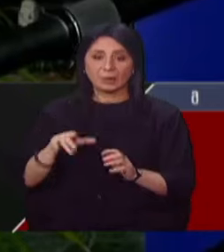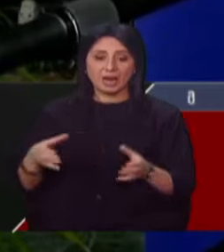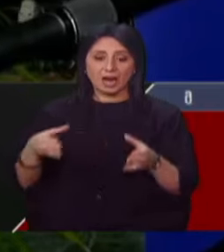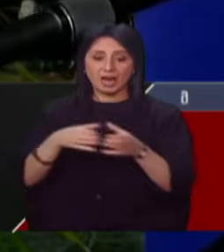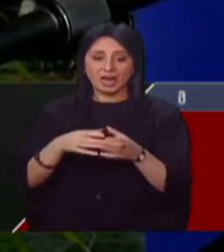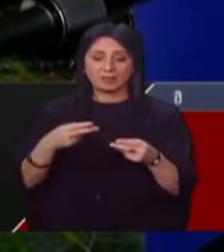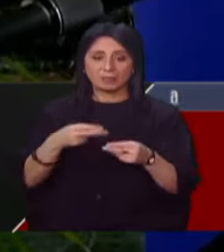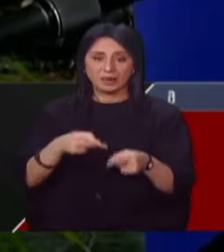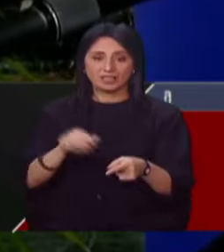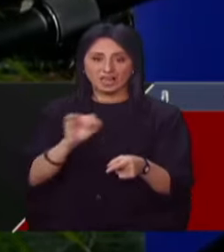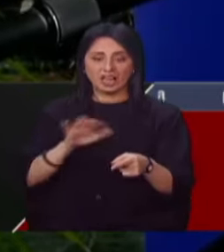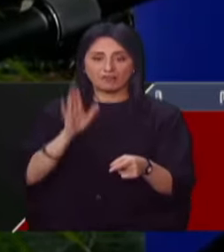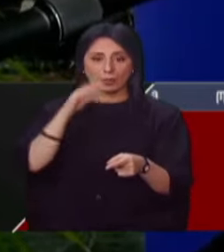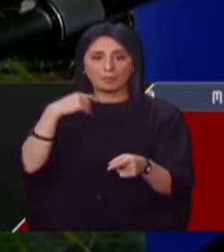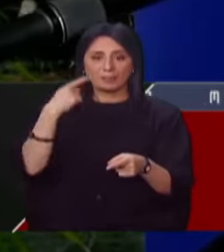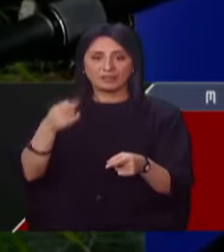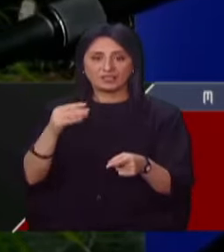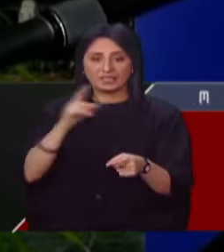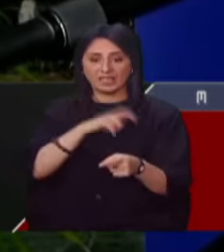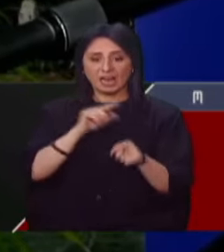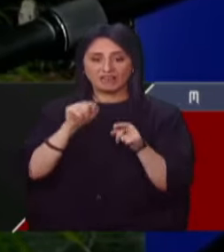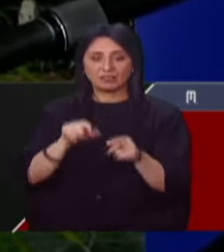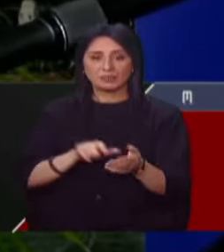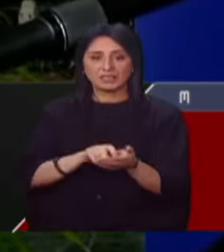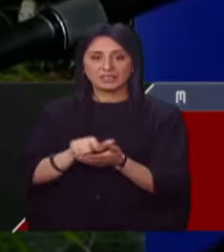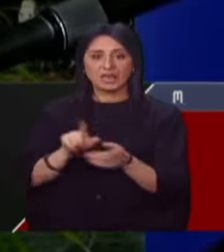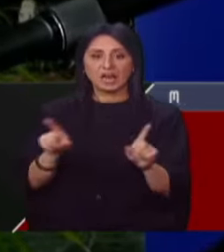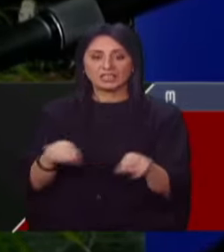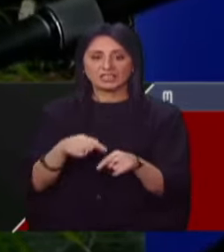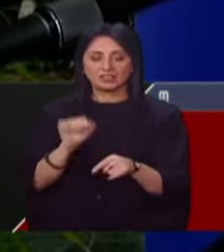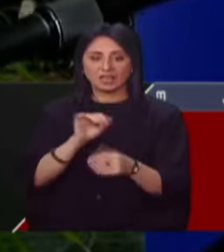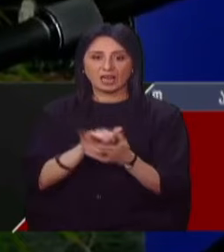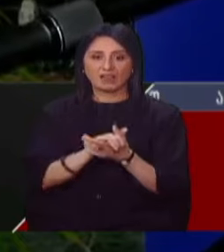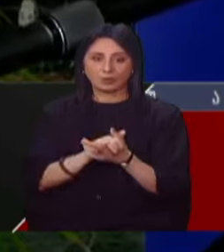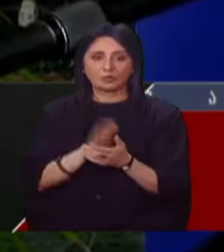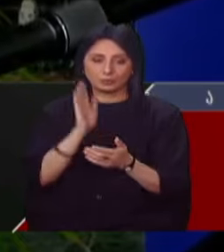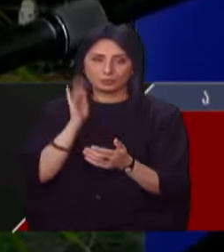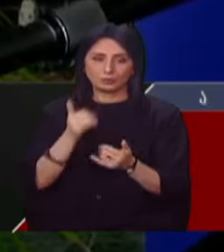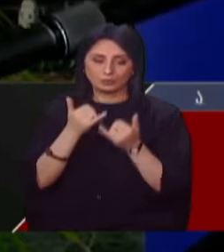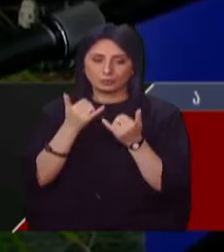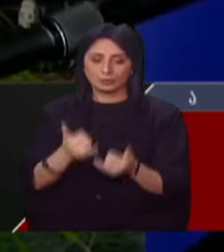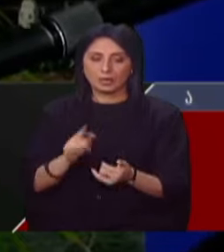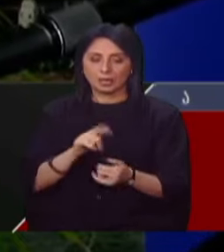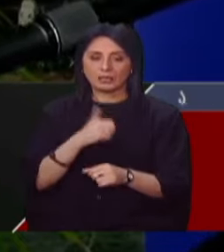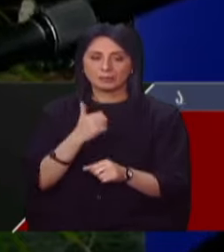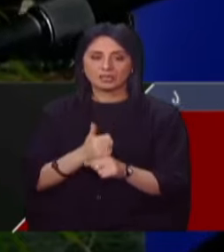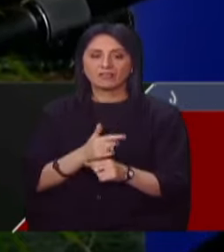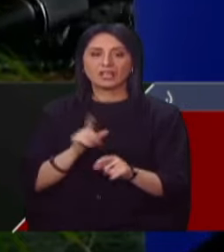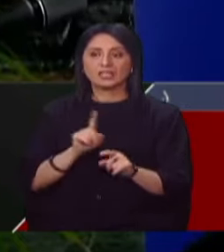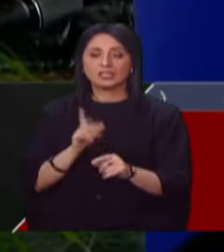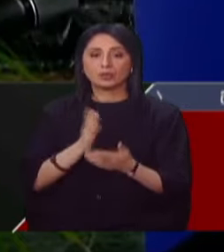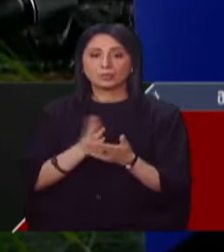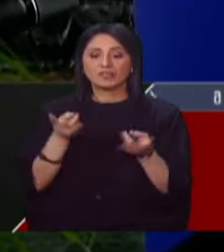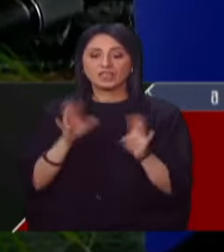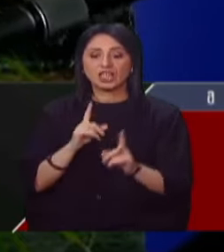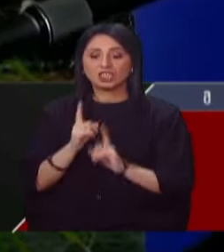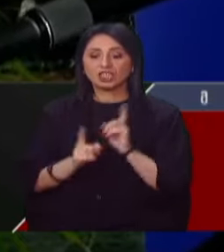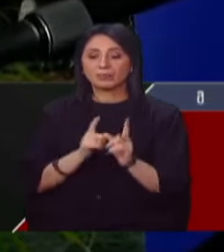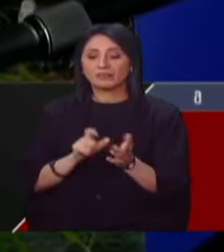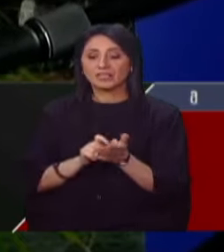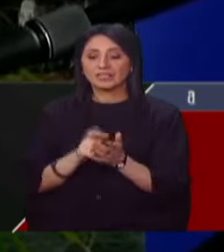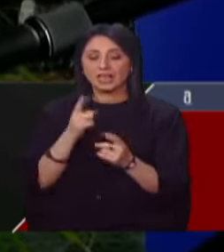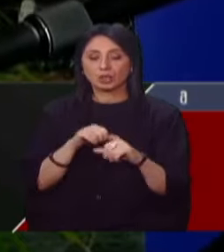გაერთიანების პარტნიორი ევროპულ პერსპექტივაში გაწევრიანების გზას ახორციელებს, ევროკავშირიც აპირებს. რაც არის მთავარი, არის ის, რომ დარჩეს რეფორმების